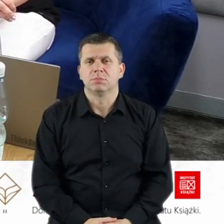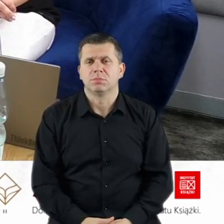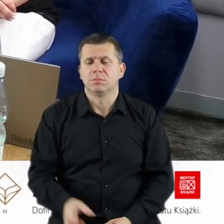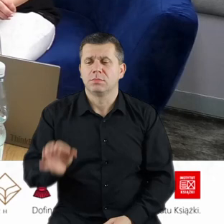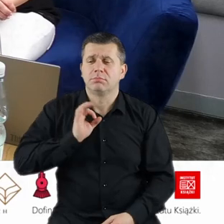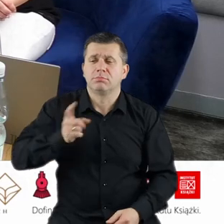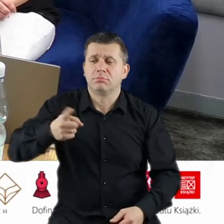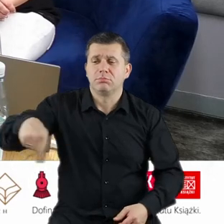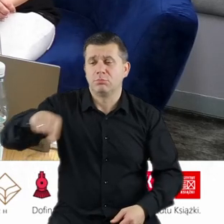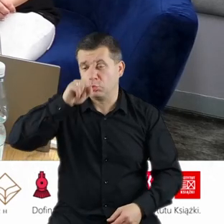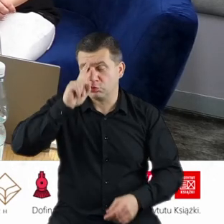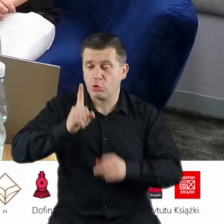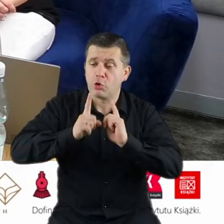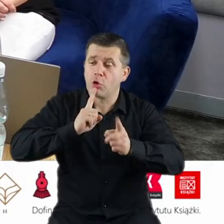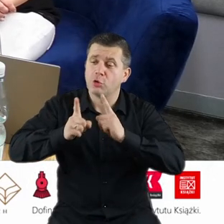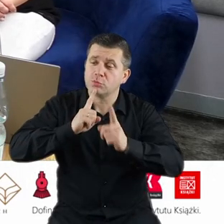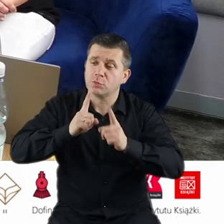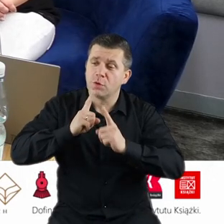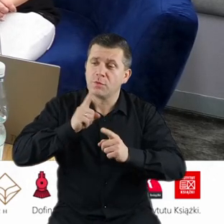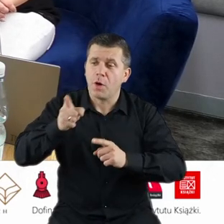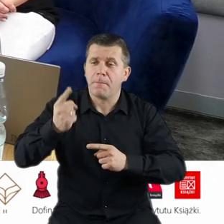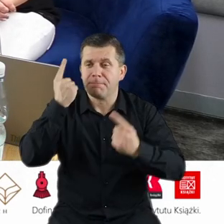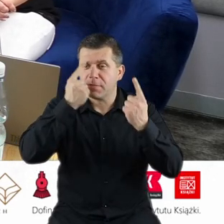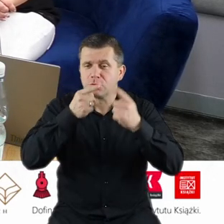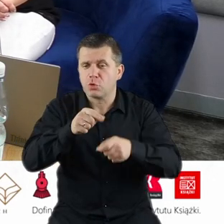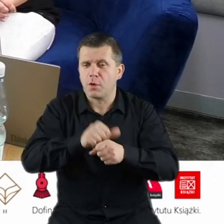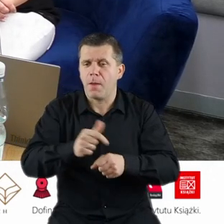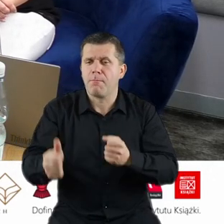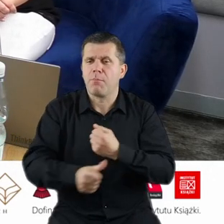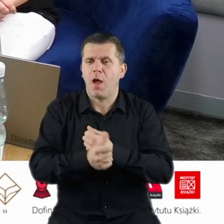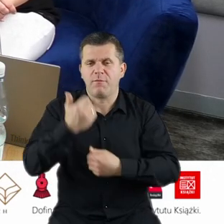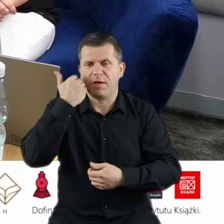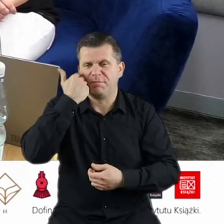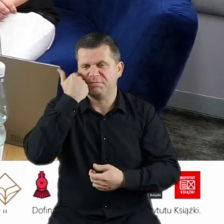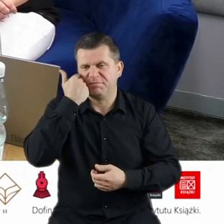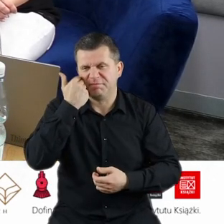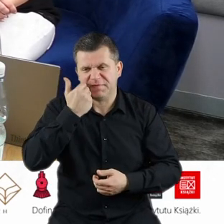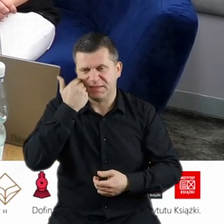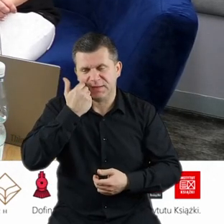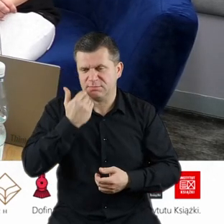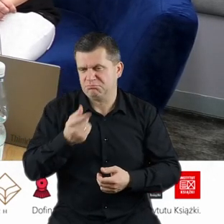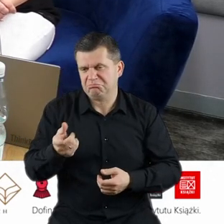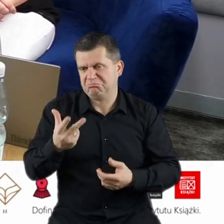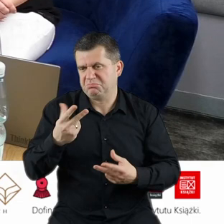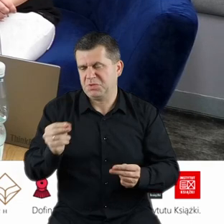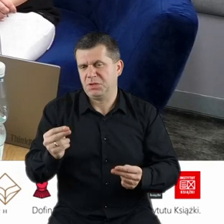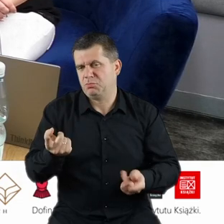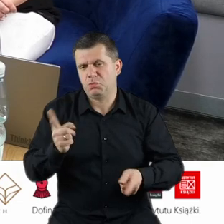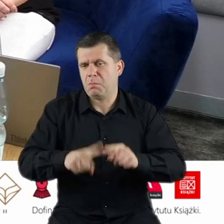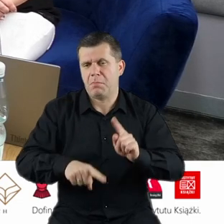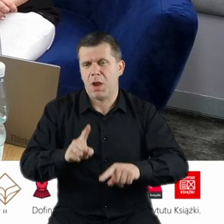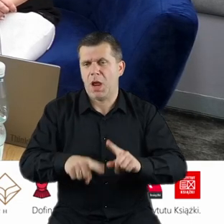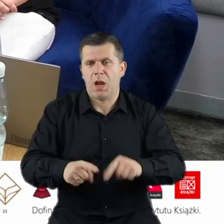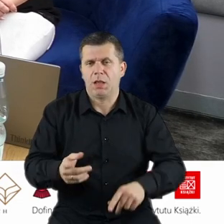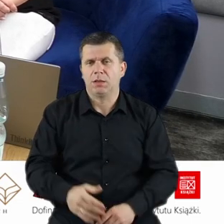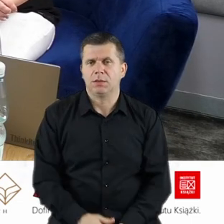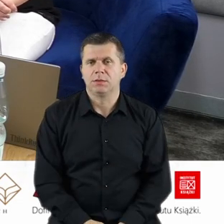też tak, że oni, moi rozmówcy, uważali, że jest to powód do wstydu, bo pewnie by mi o tym nie